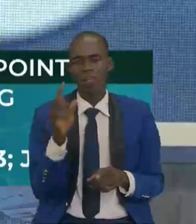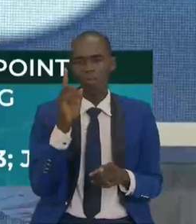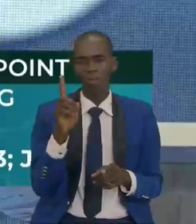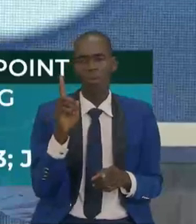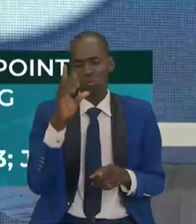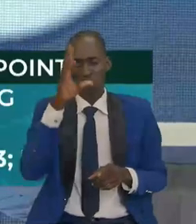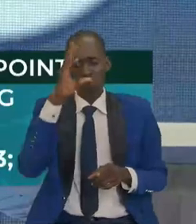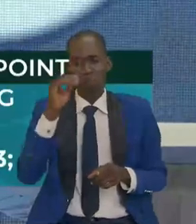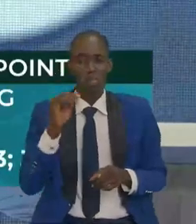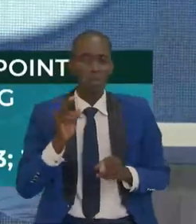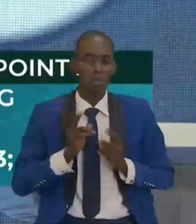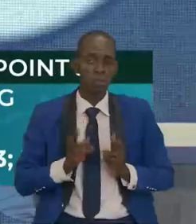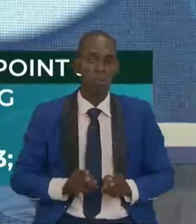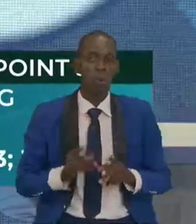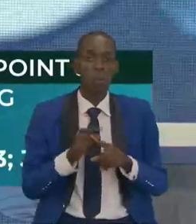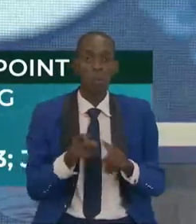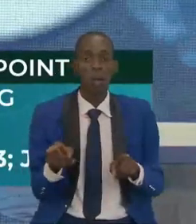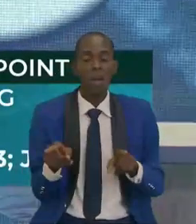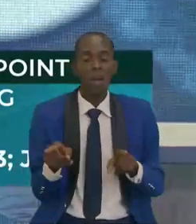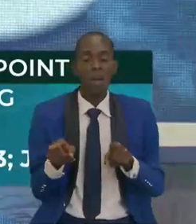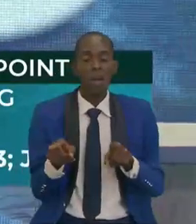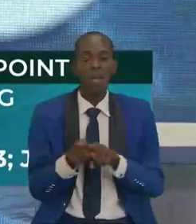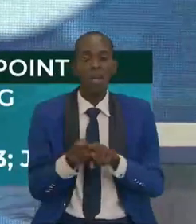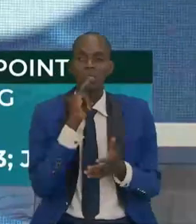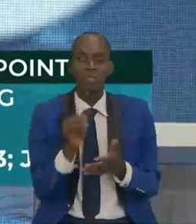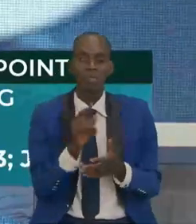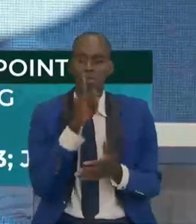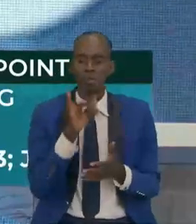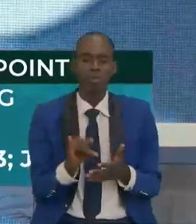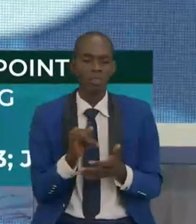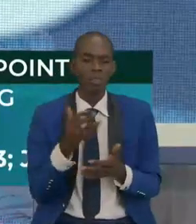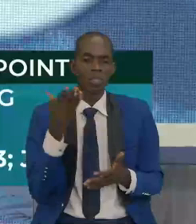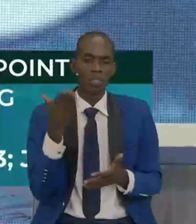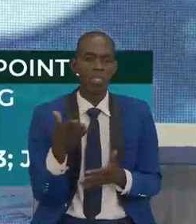comme la parole d'un homme, mais